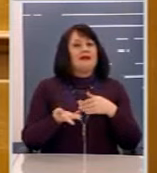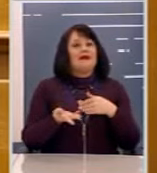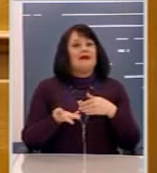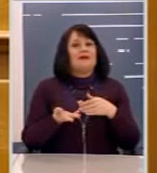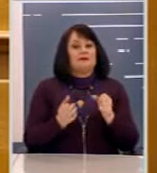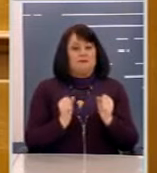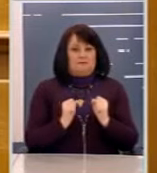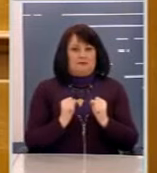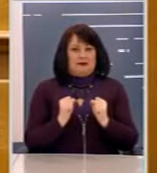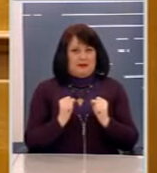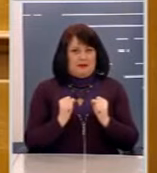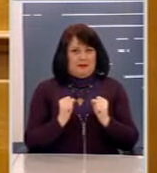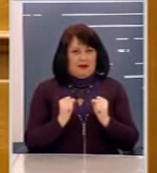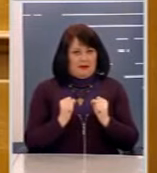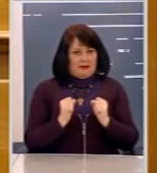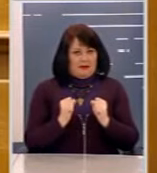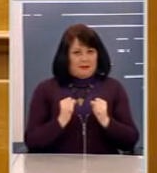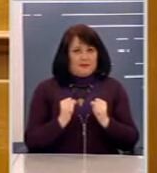αυτοσυγκράτηση,